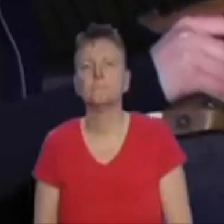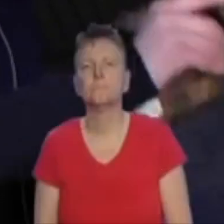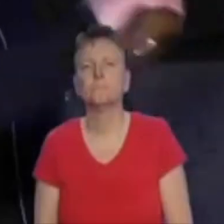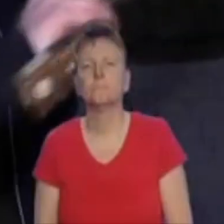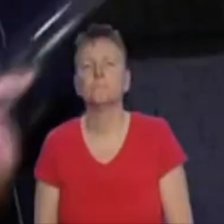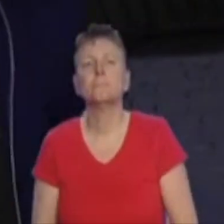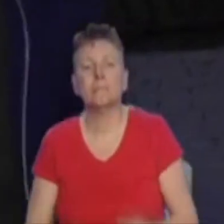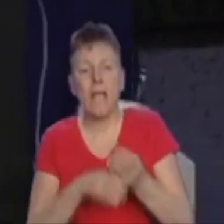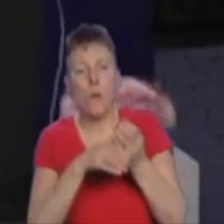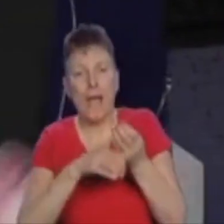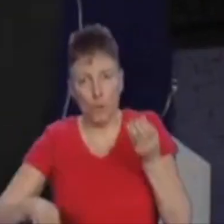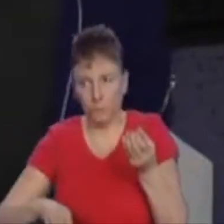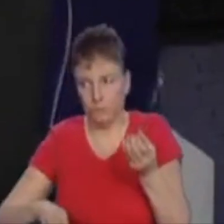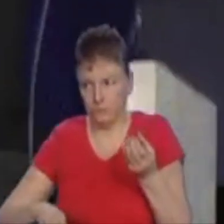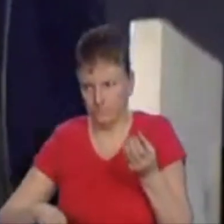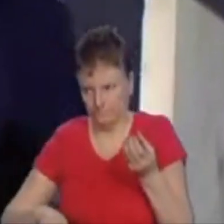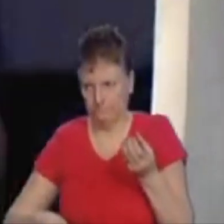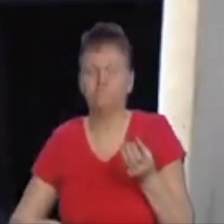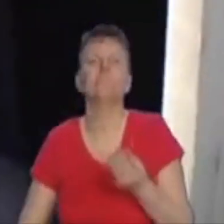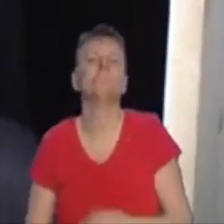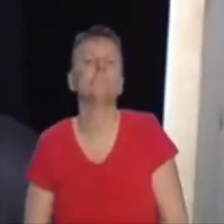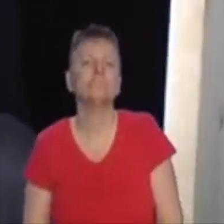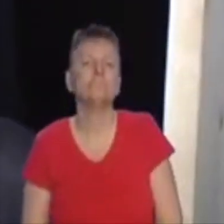Ok. Enlève le chargeur.